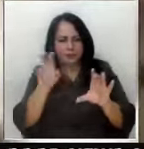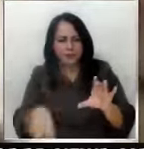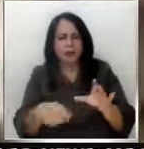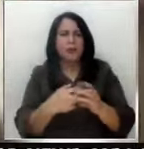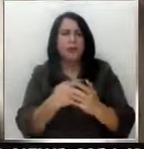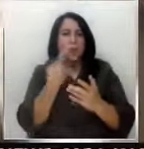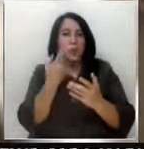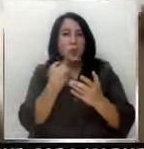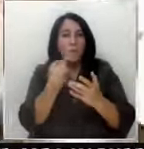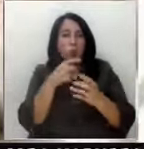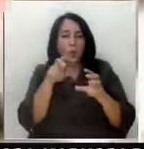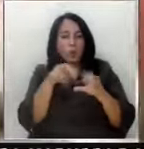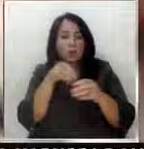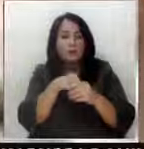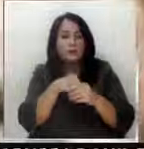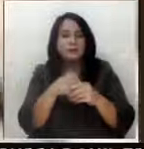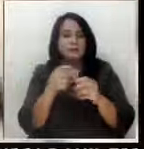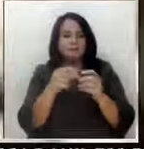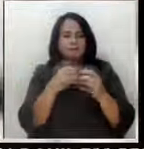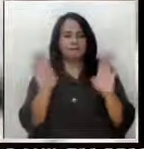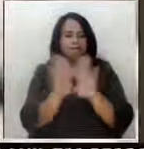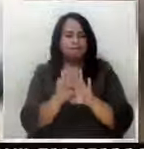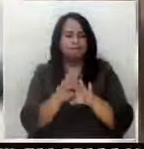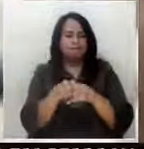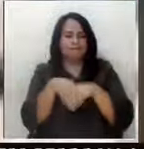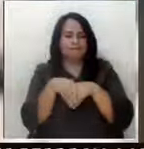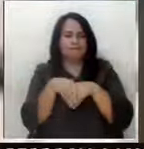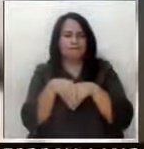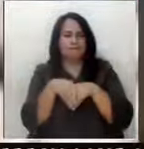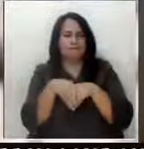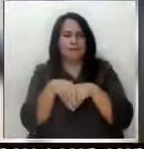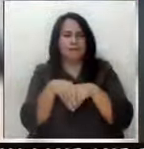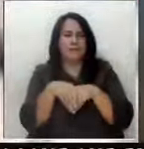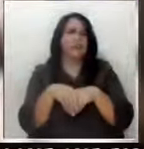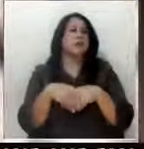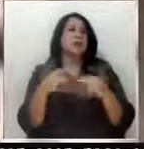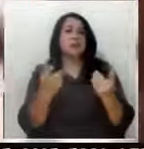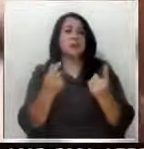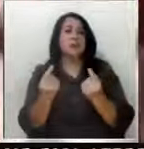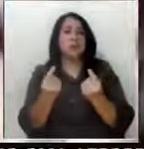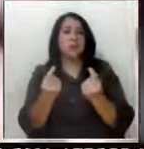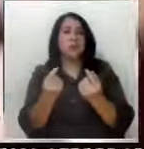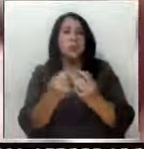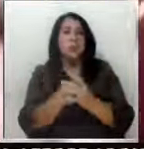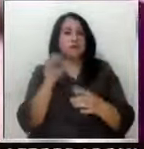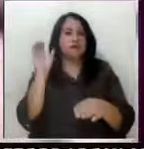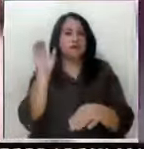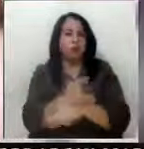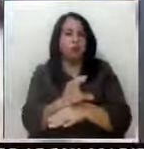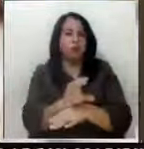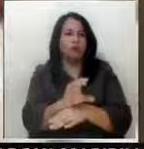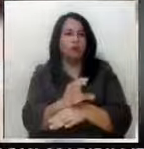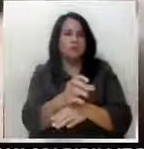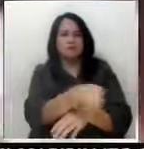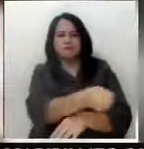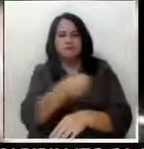loob. Pero nagmatigas ang target ng operasyon. Kaya ang mga polis, puwersahan na silang kinuha.